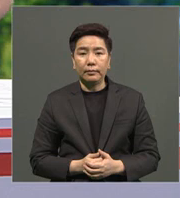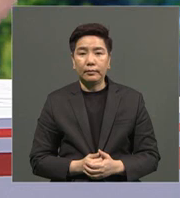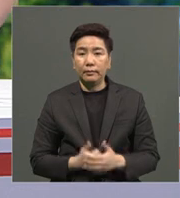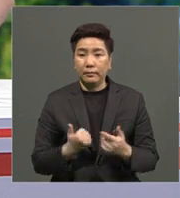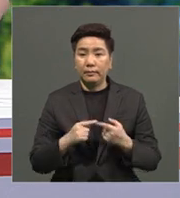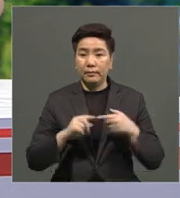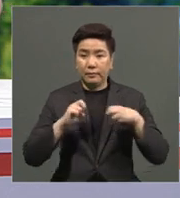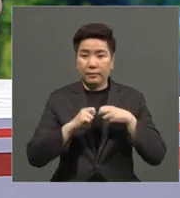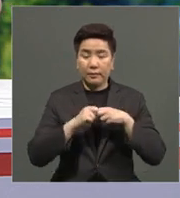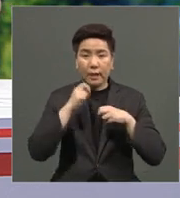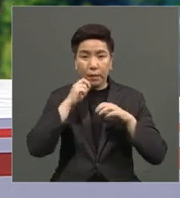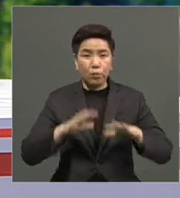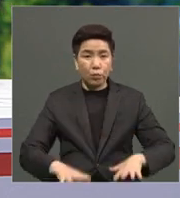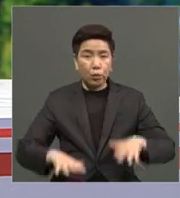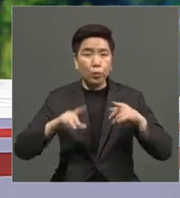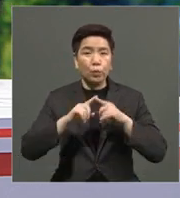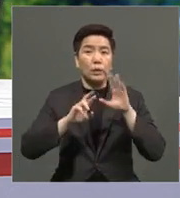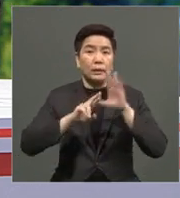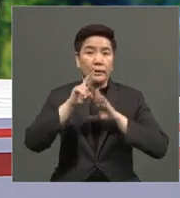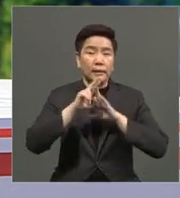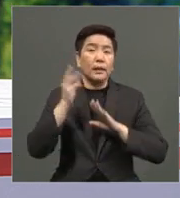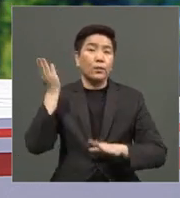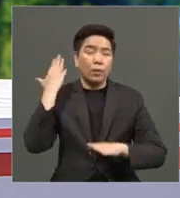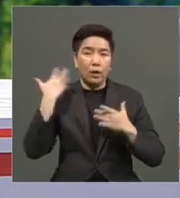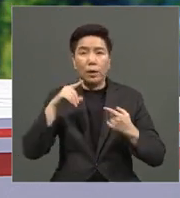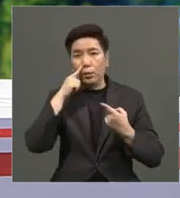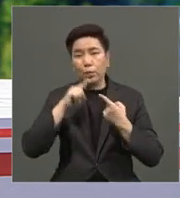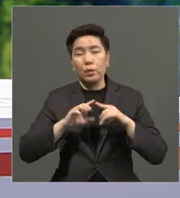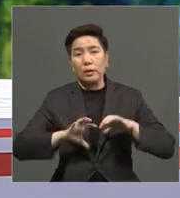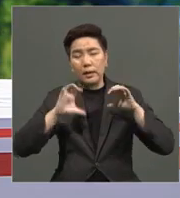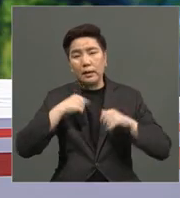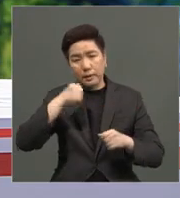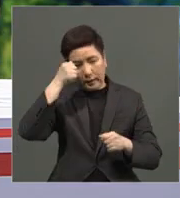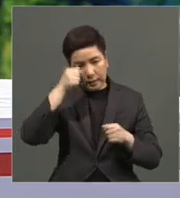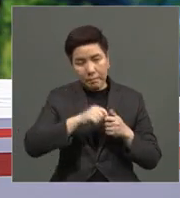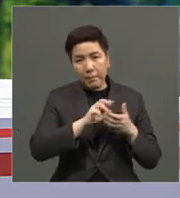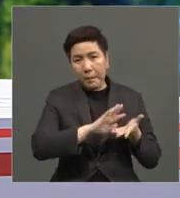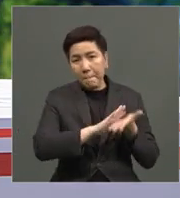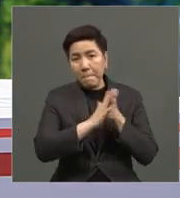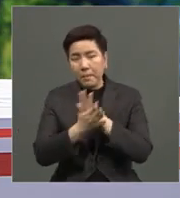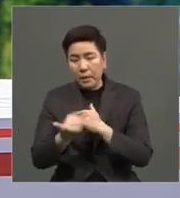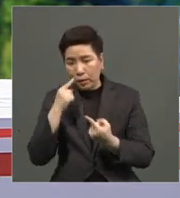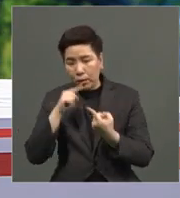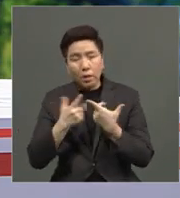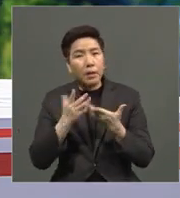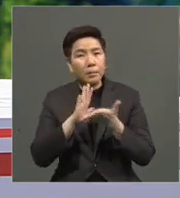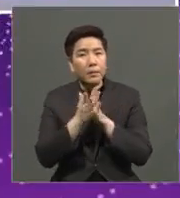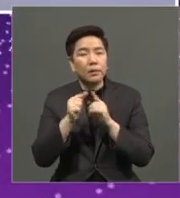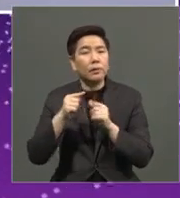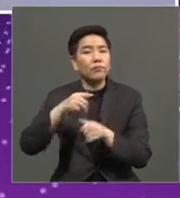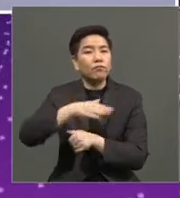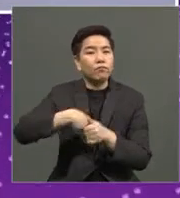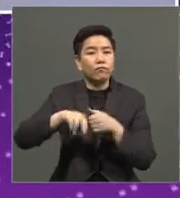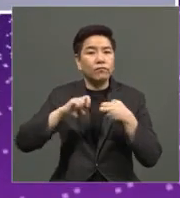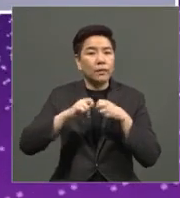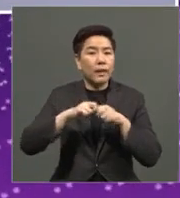และจากปัญหาอุทกภัยในพื้นที่เชียงรายที่ผ่านมานะครับทำให้ภาครัฐต้องถอดบทเรียนและเตรียมความพร้อมในการรับมือกับสถานการ์